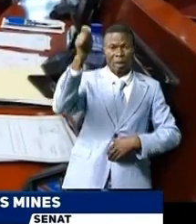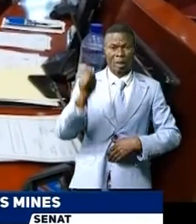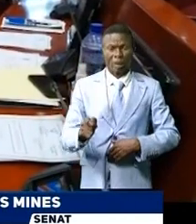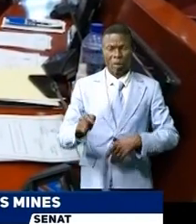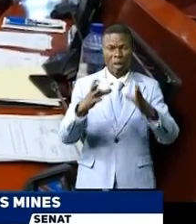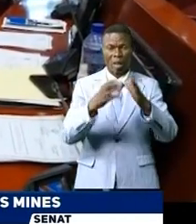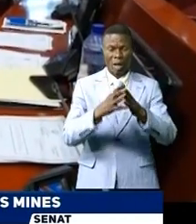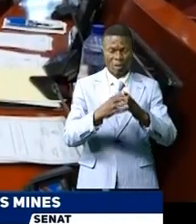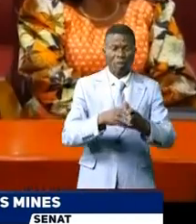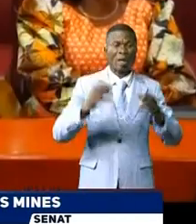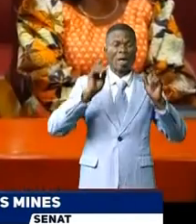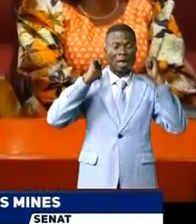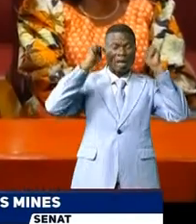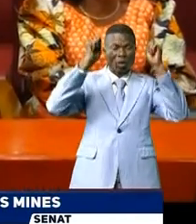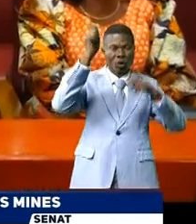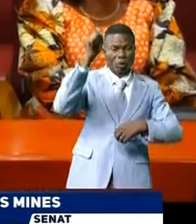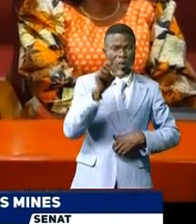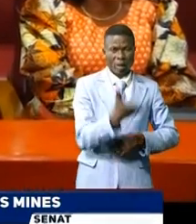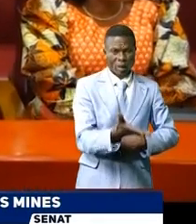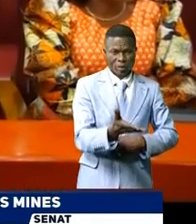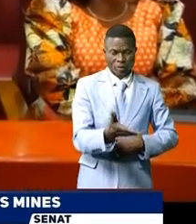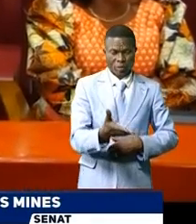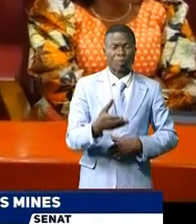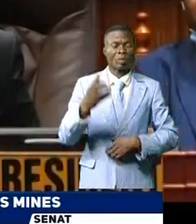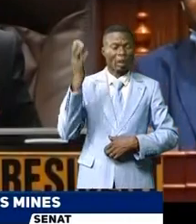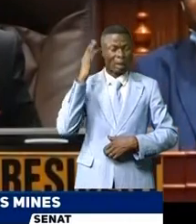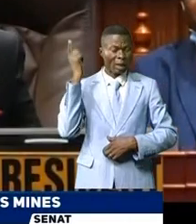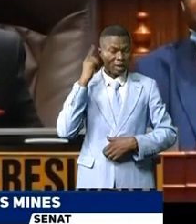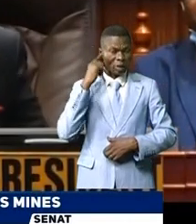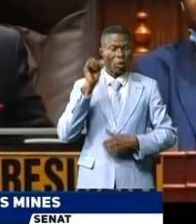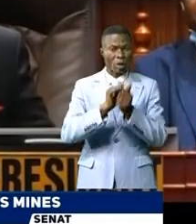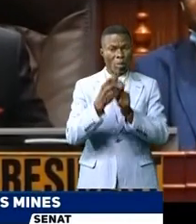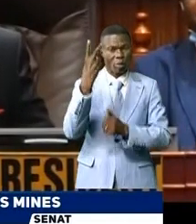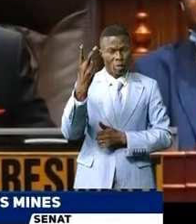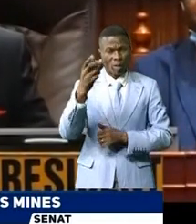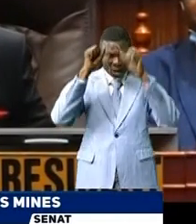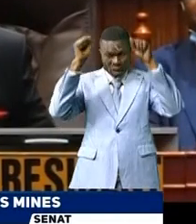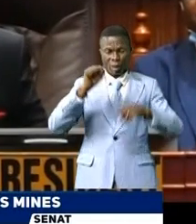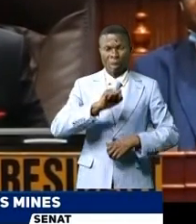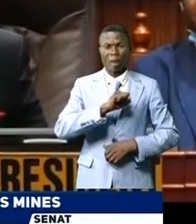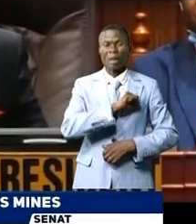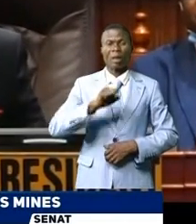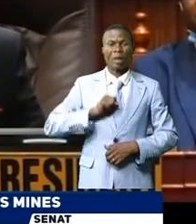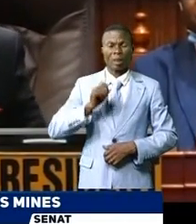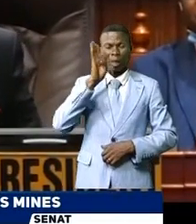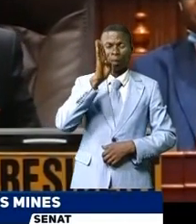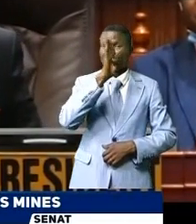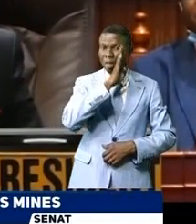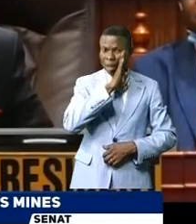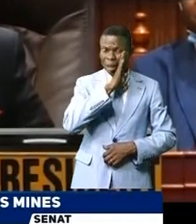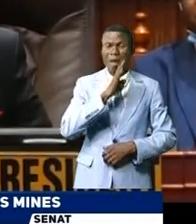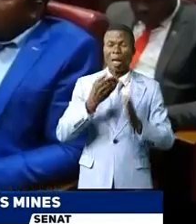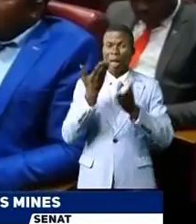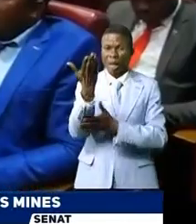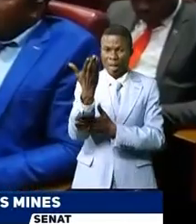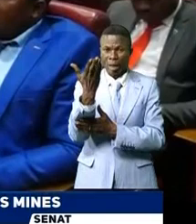M23 et les forces loyalistes. Étant saisi par deux motions, le président du Sénat, Modeste Baati-Lukwebo, a demandé